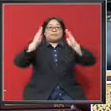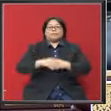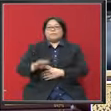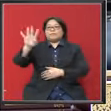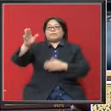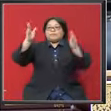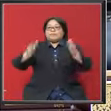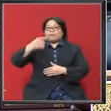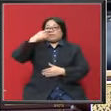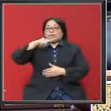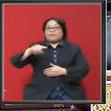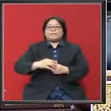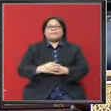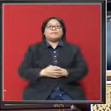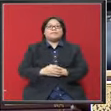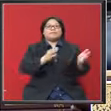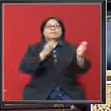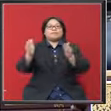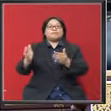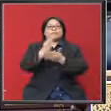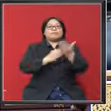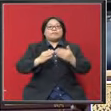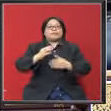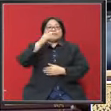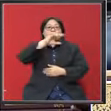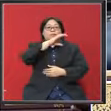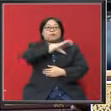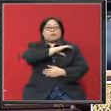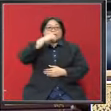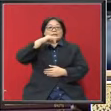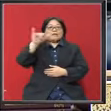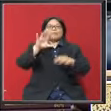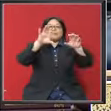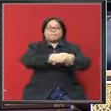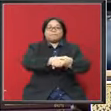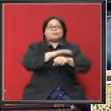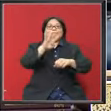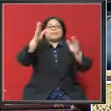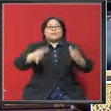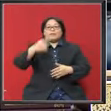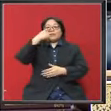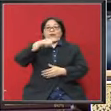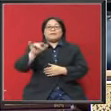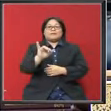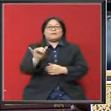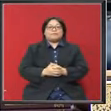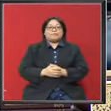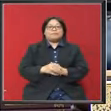dan empat warga negara Thailand Selain itu PH puasa Thailand juga telah menahan paksa spek warga negara Thailand ini